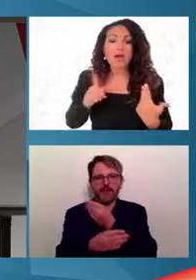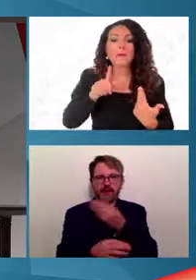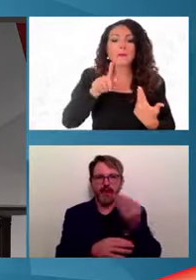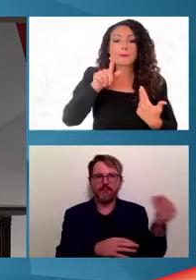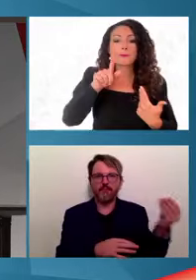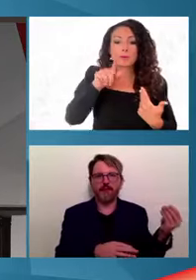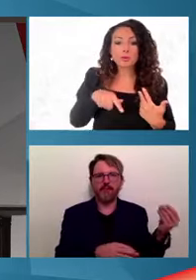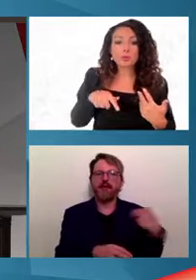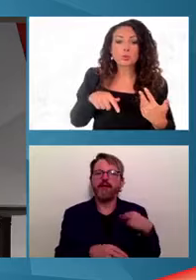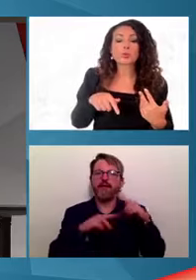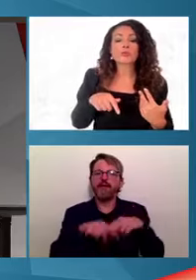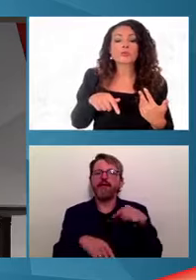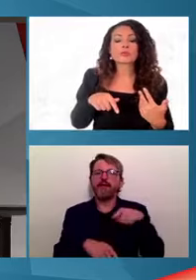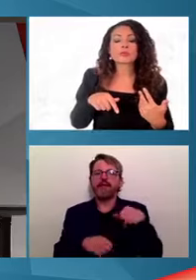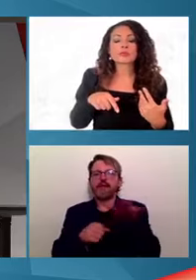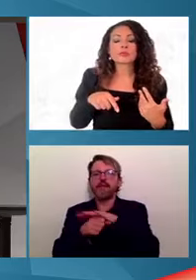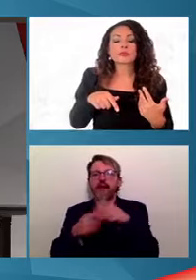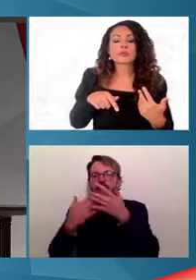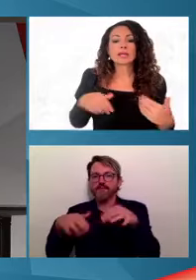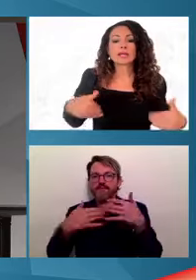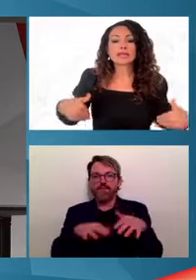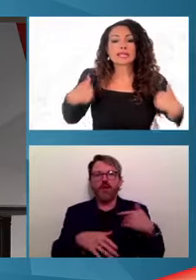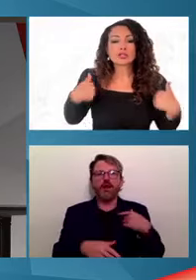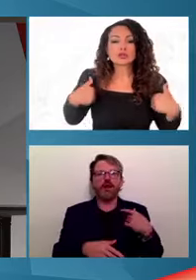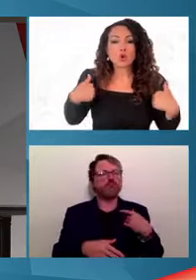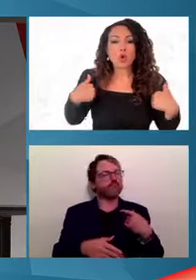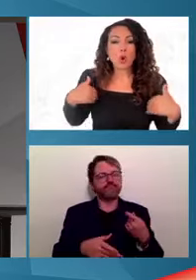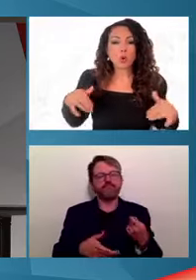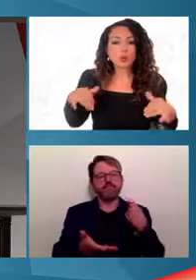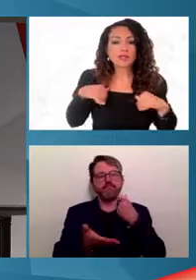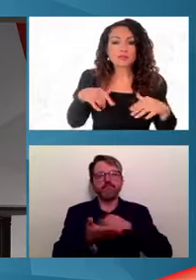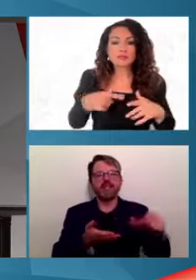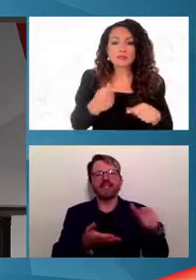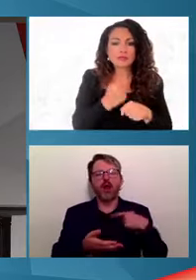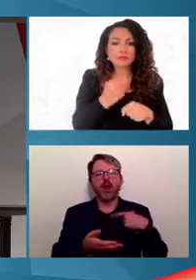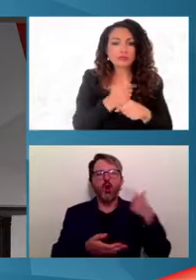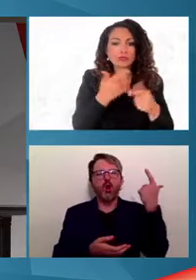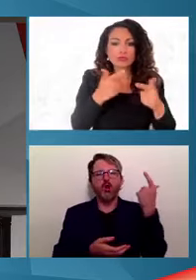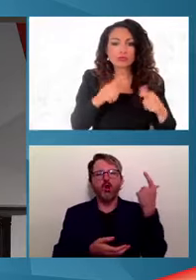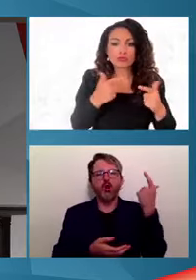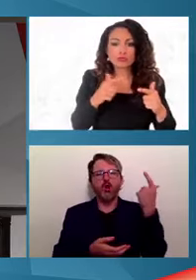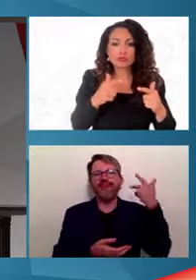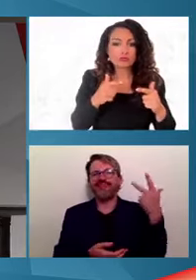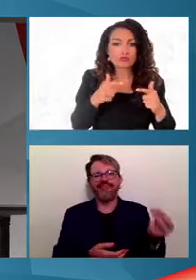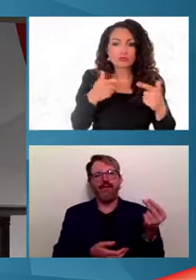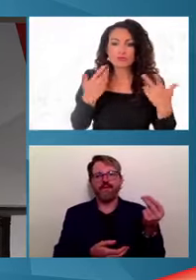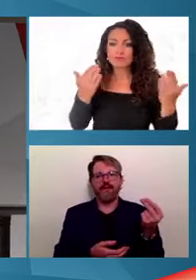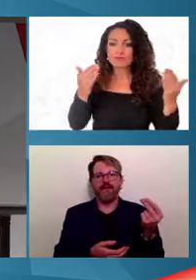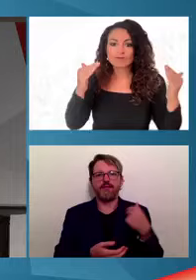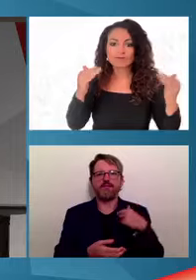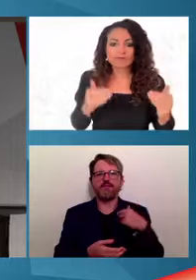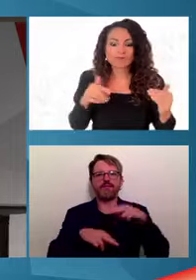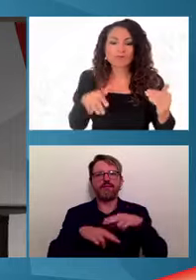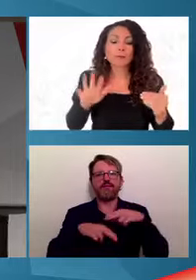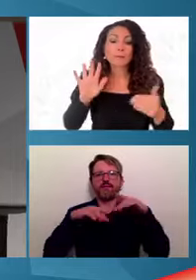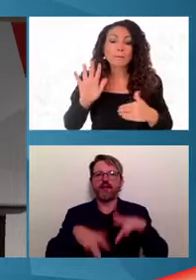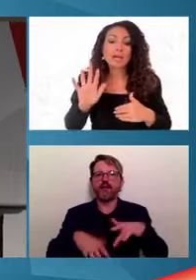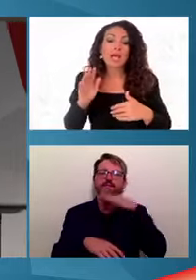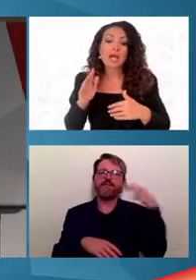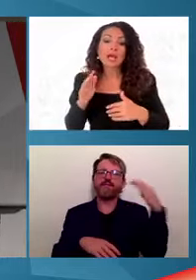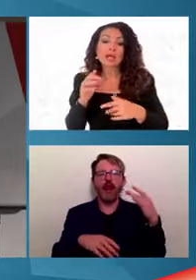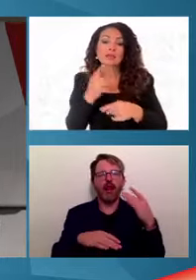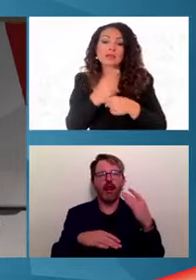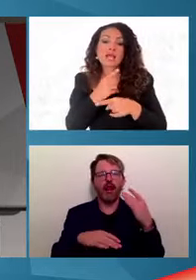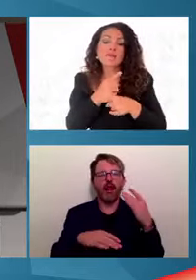wir in diesen Bereichen verlieren, da zahlen wir doppelt und dreifach. Wir haben hier massiv investiert, auch aufgestockt, auch begünstigt